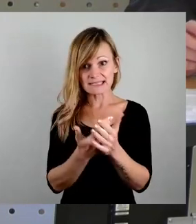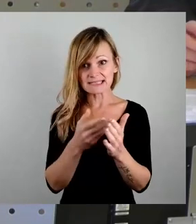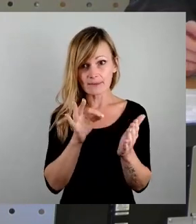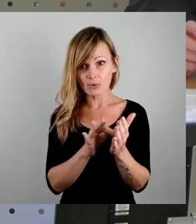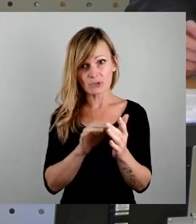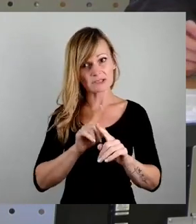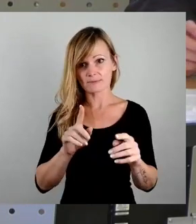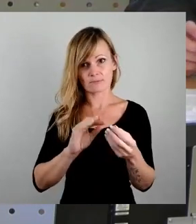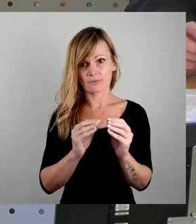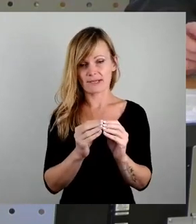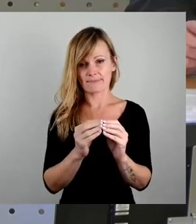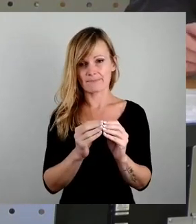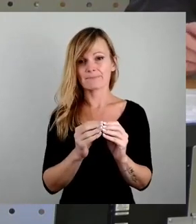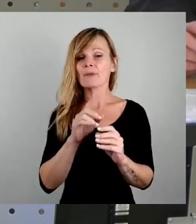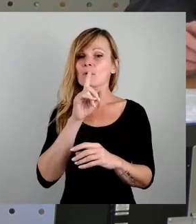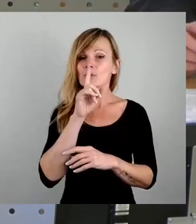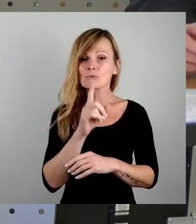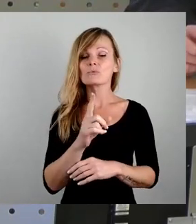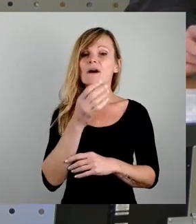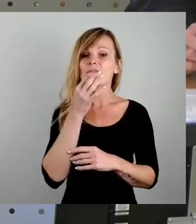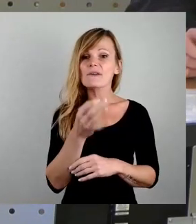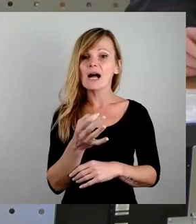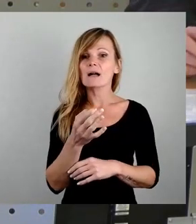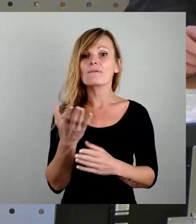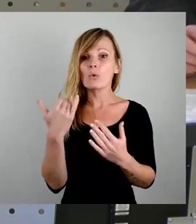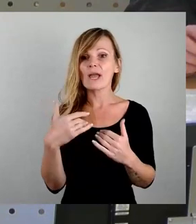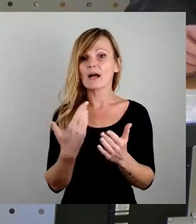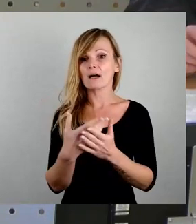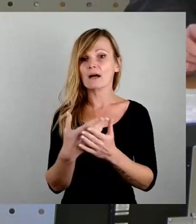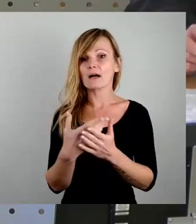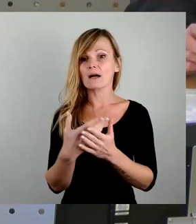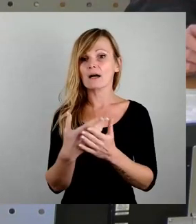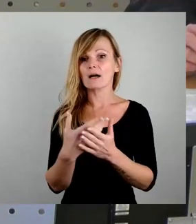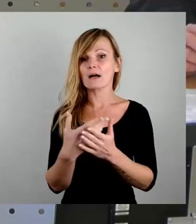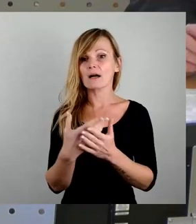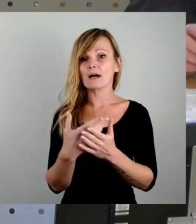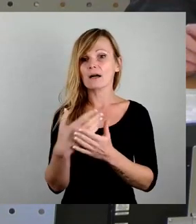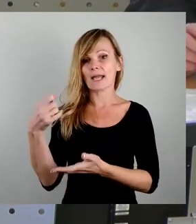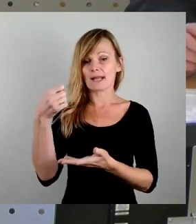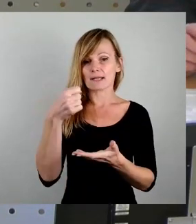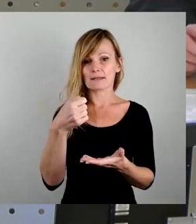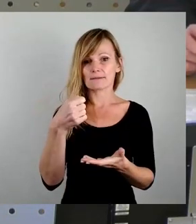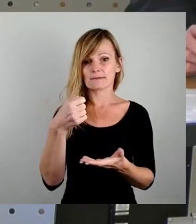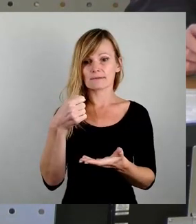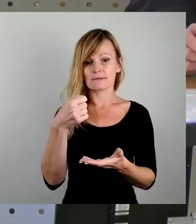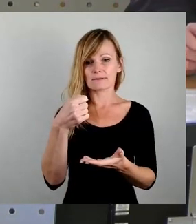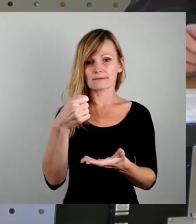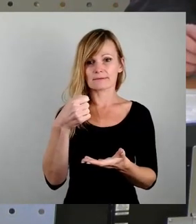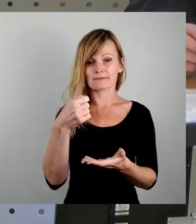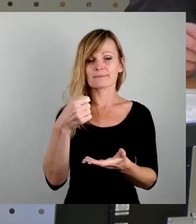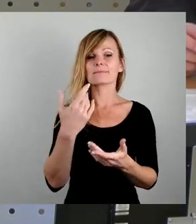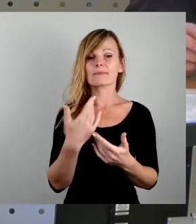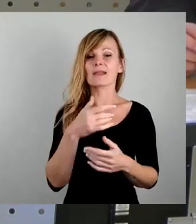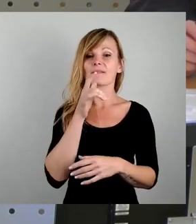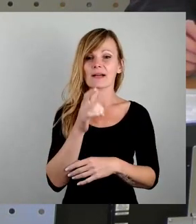die Frage stellen, wo soll denn dieses Geld herkommen? Und wer hat die Verantwortung dafür, dass die sogenannte